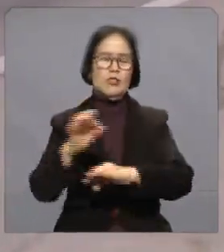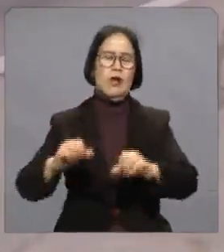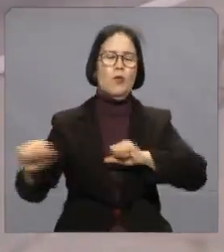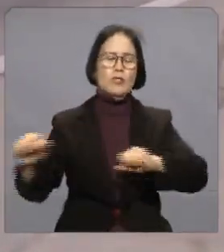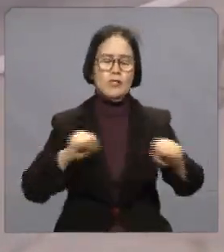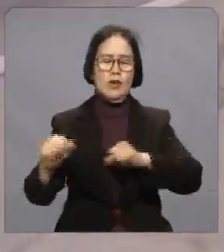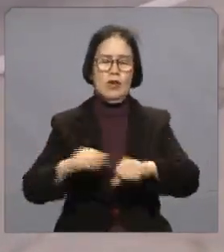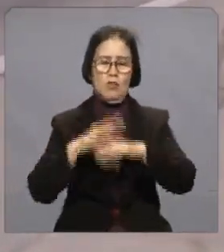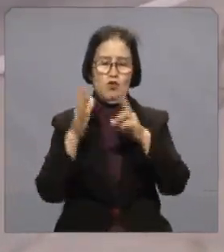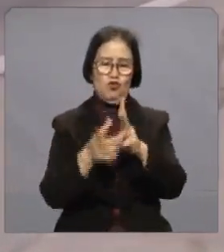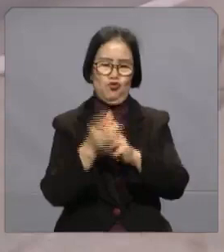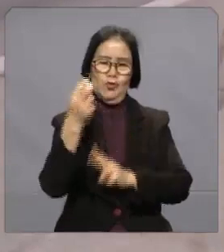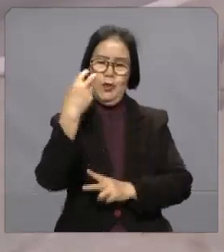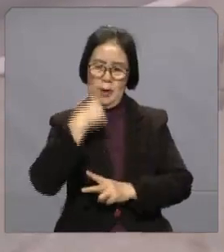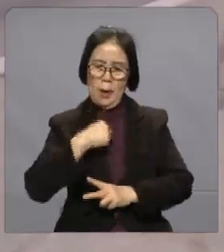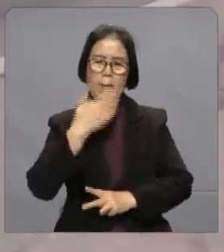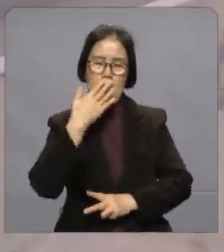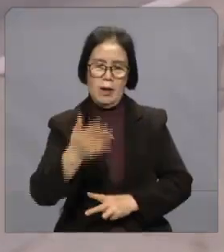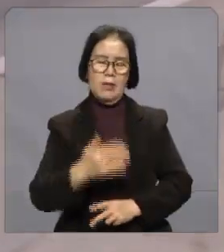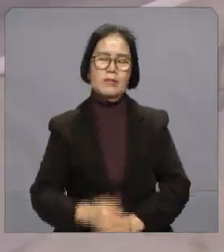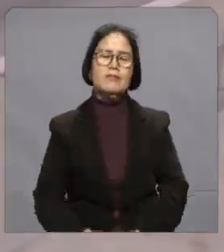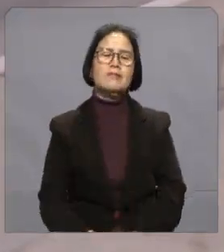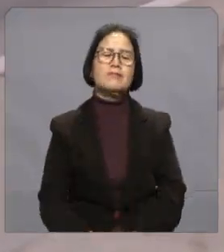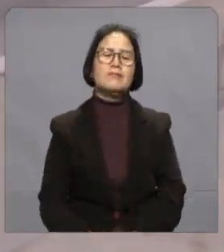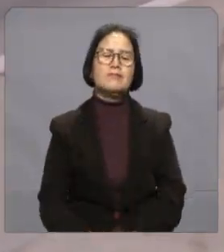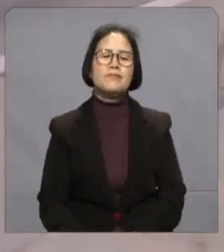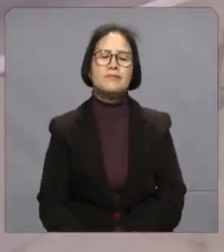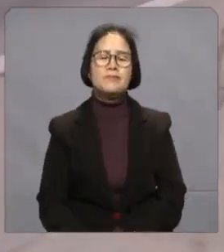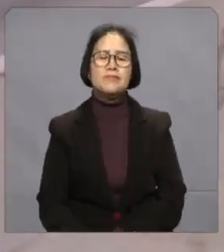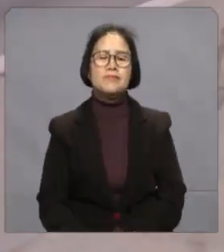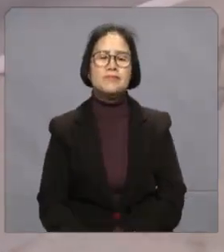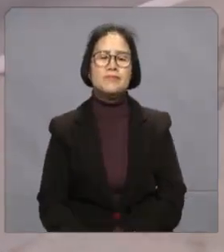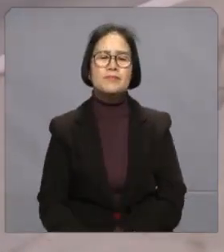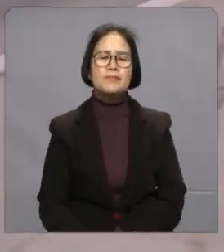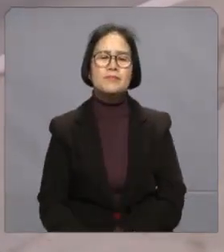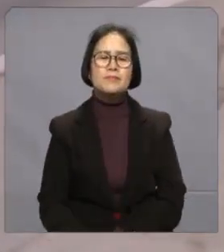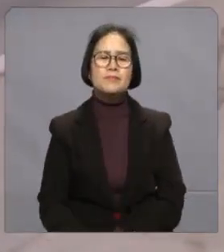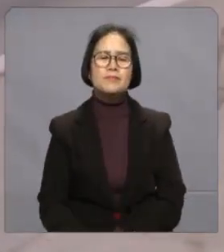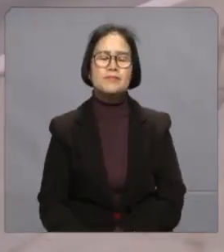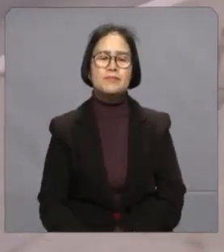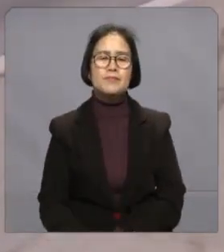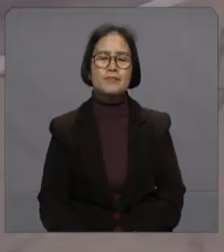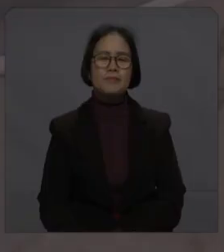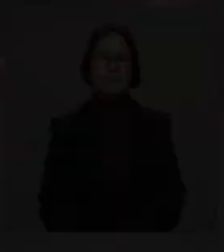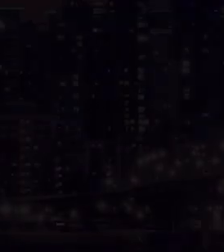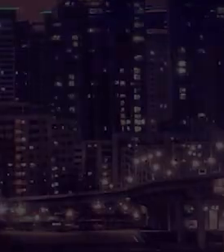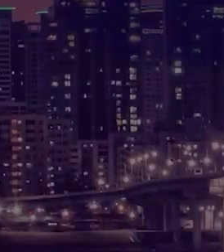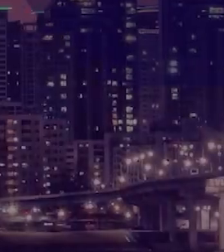토끼를 모두 잡았다는 평가가 대체로 이뤄지고 있습니다. OBS 뉴스 황정환입니다.